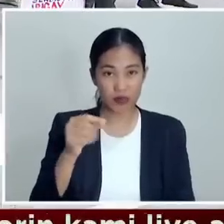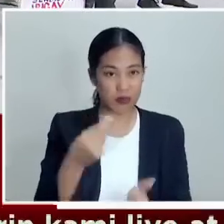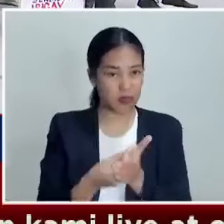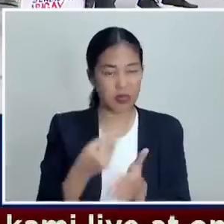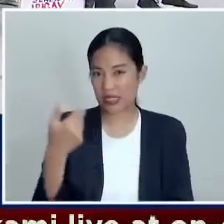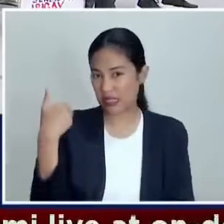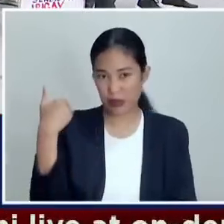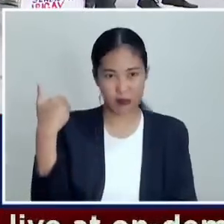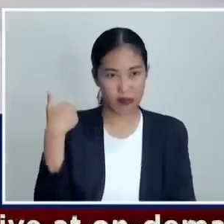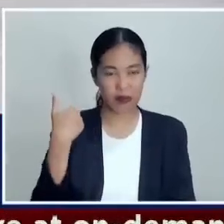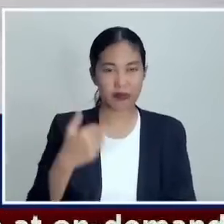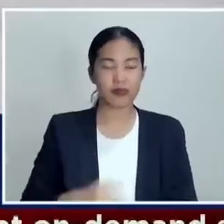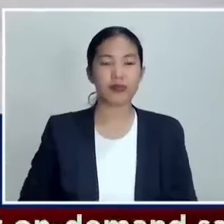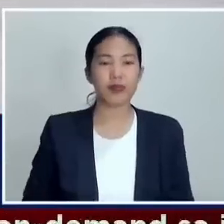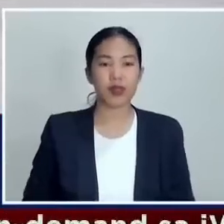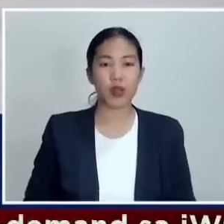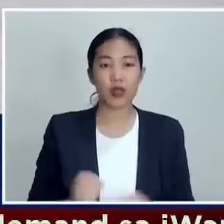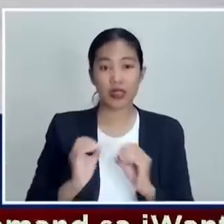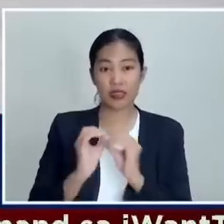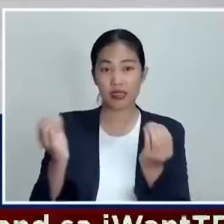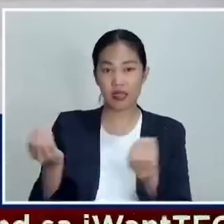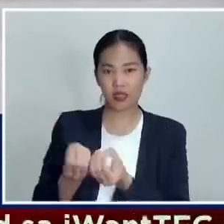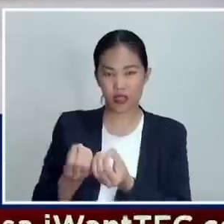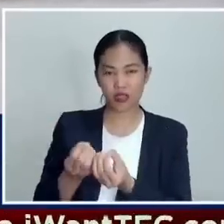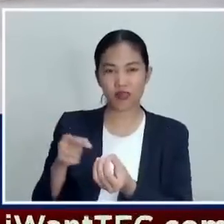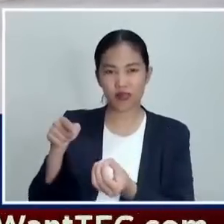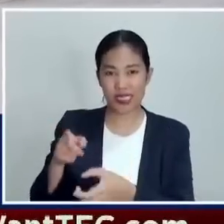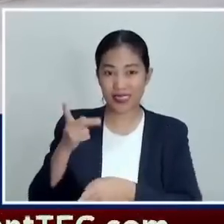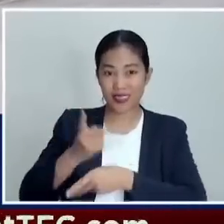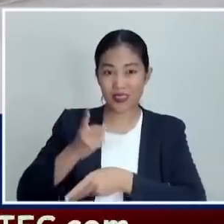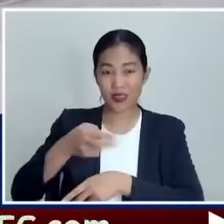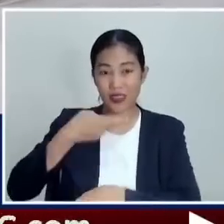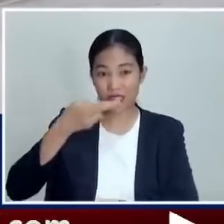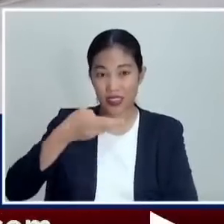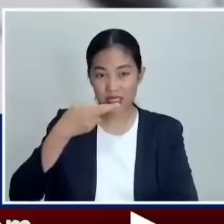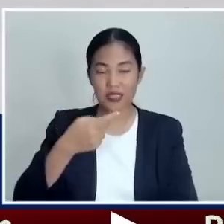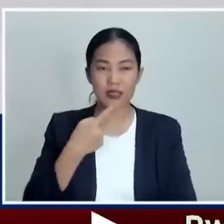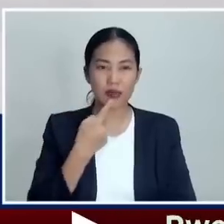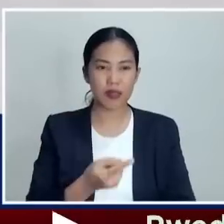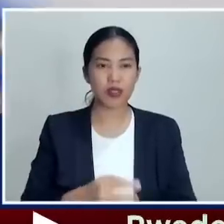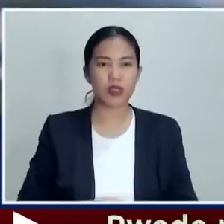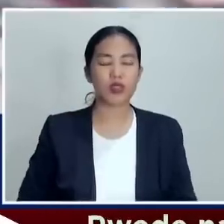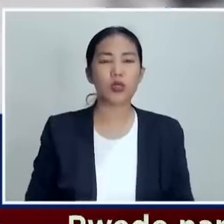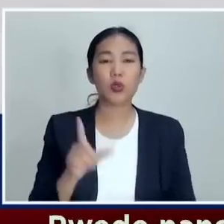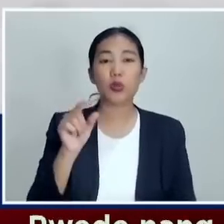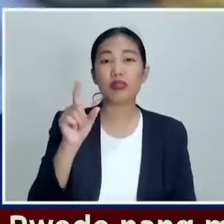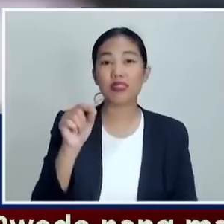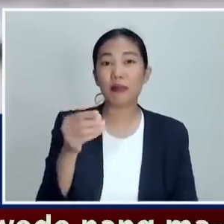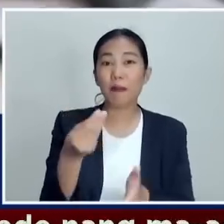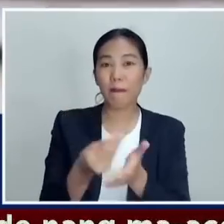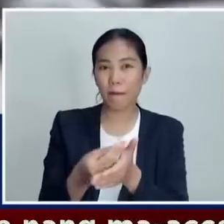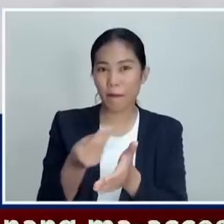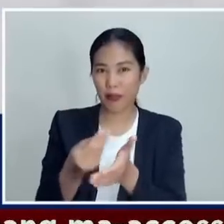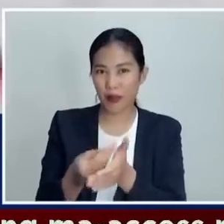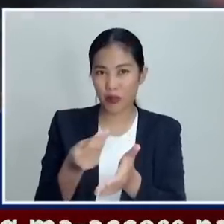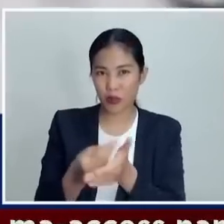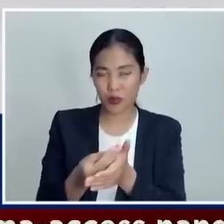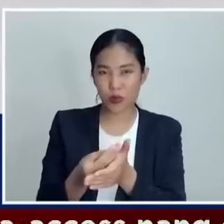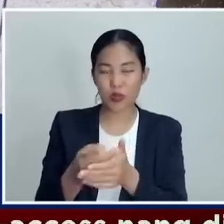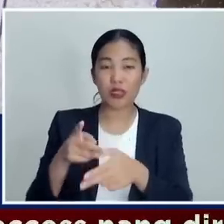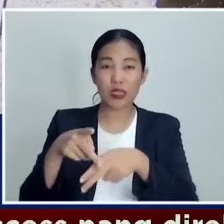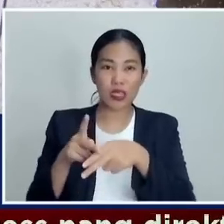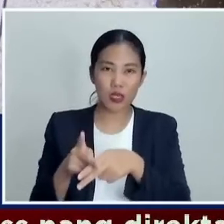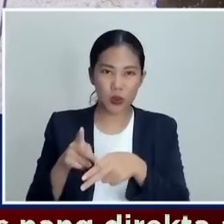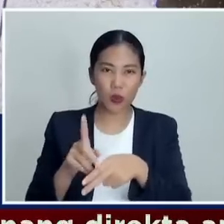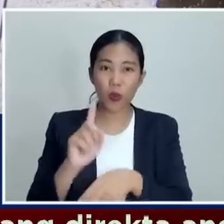Org na Bantay Bigas, nasa 23 pesos kada kilo ang palay ngayon. Kaya malabong maibaba ang presyo ng